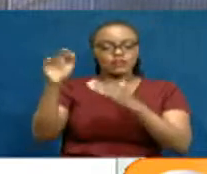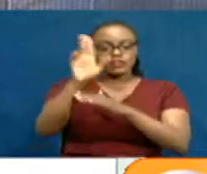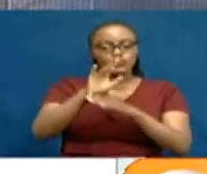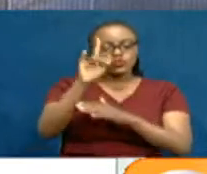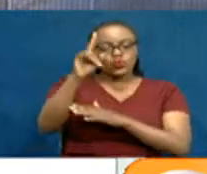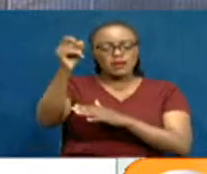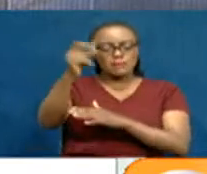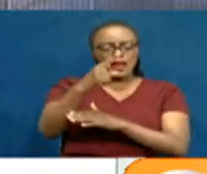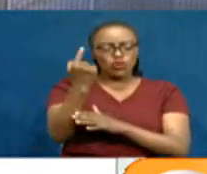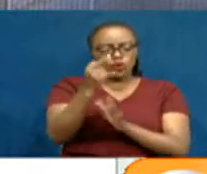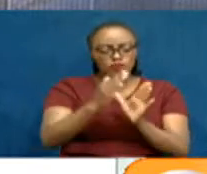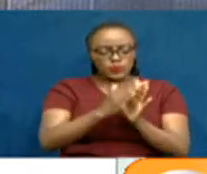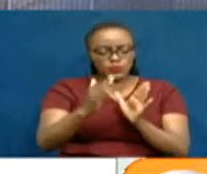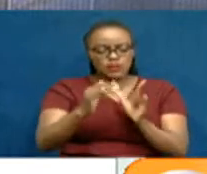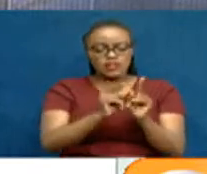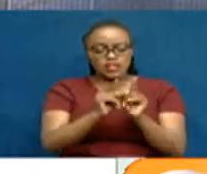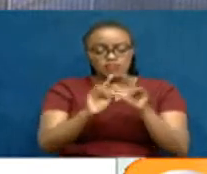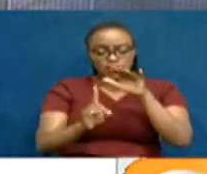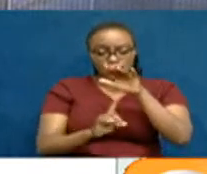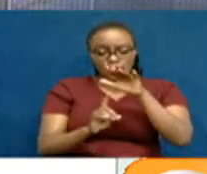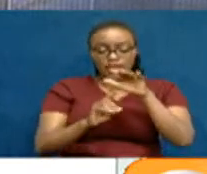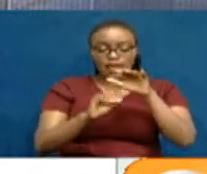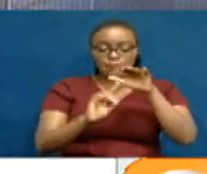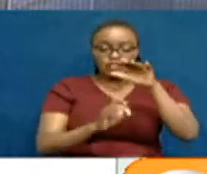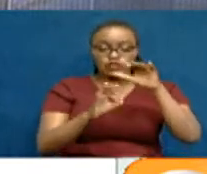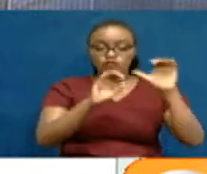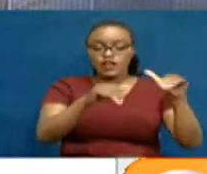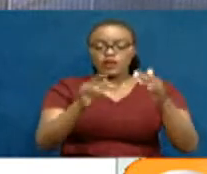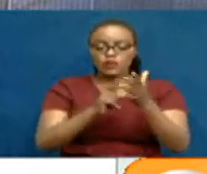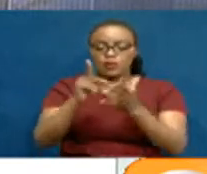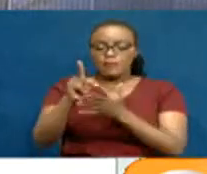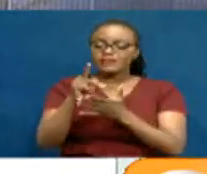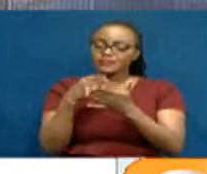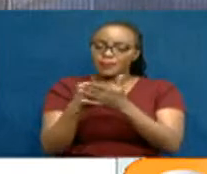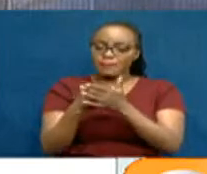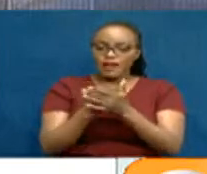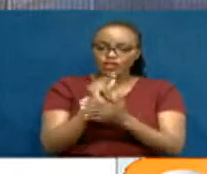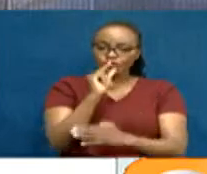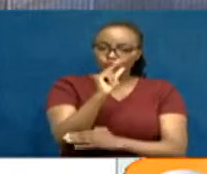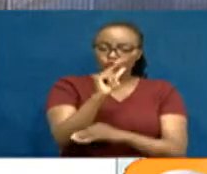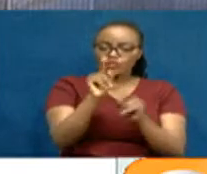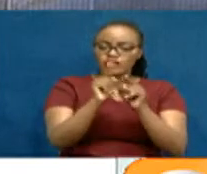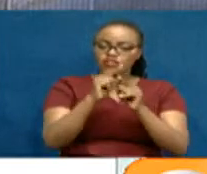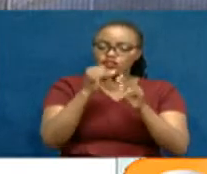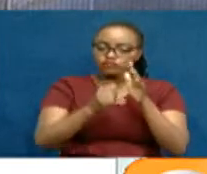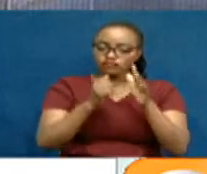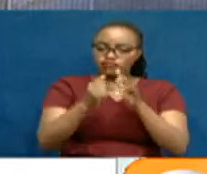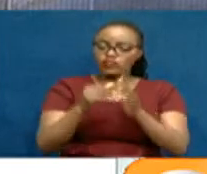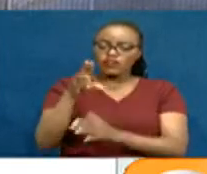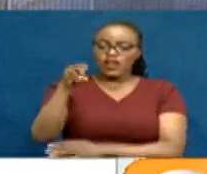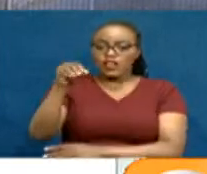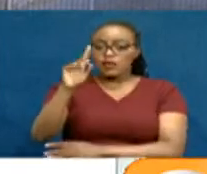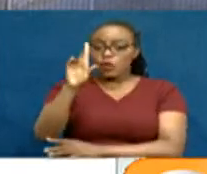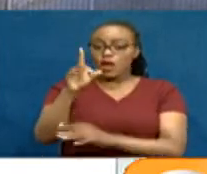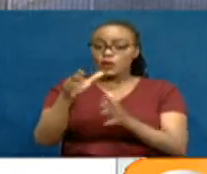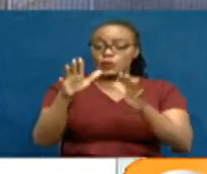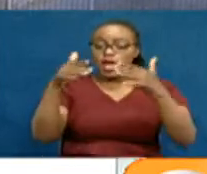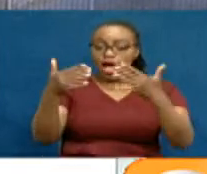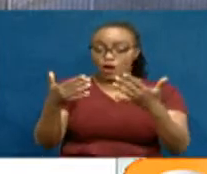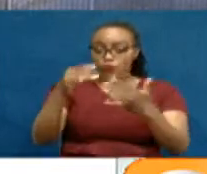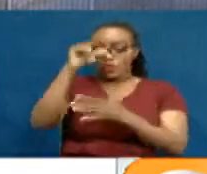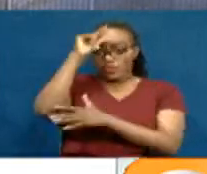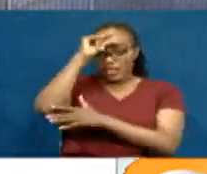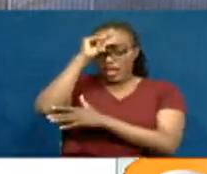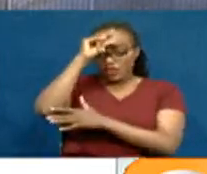mwezi mmoja tu, ambapo Wizara ya Kilimo italipia kiwango fulani cha gharama ya kusaga unga. Hii ikiwa ni mojawapo ya njia za